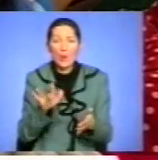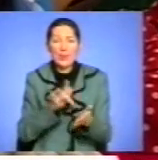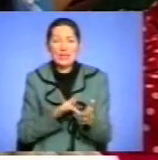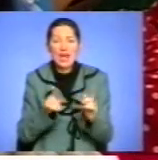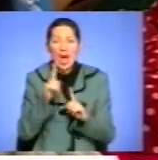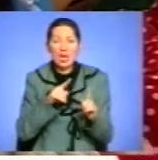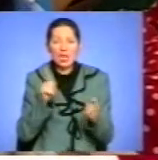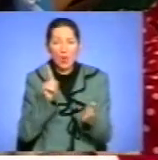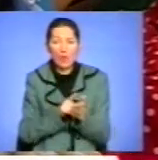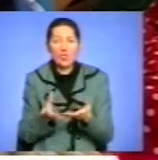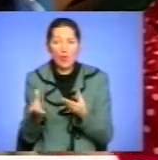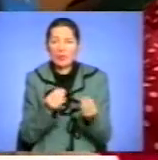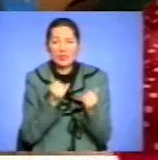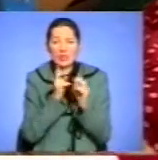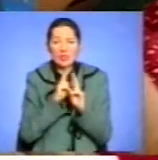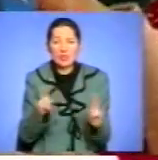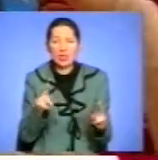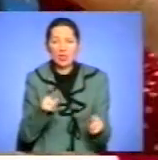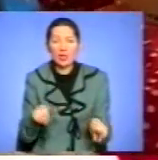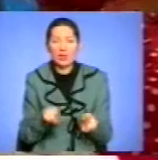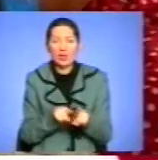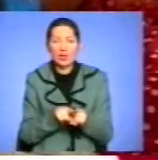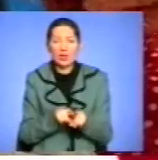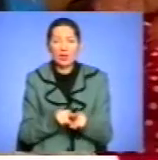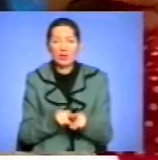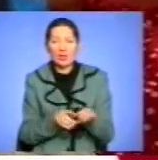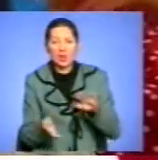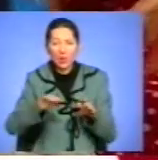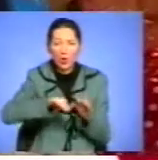повинна впливати на то все, я не знаю. Там таке ми йшли, такі от